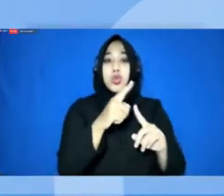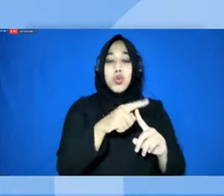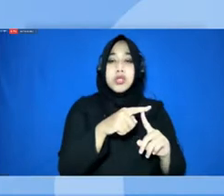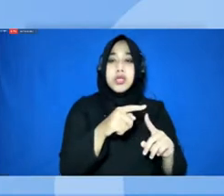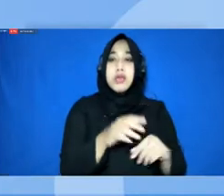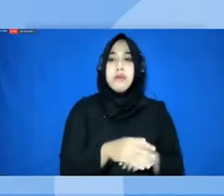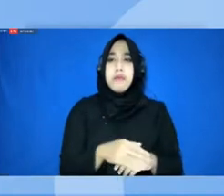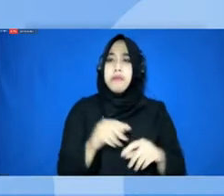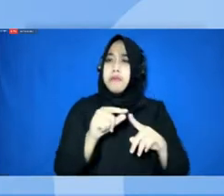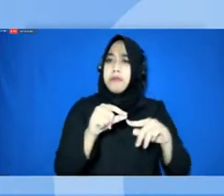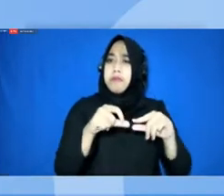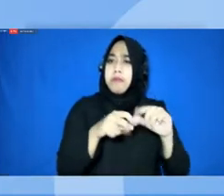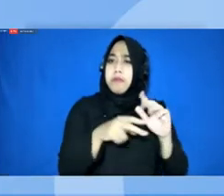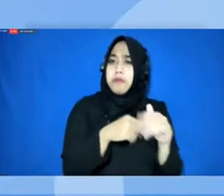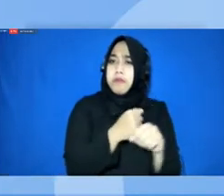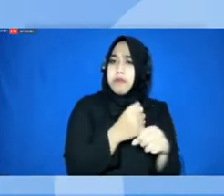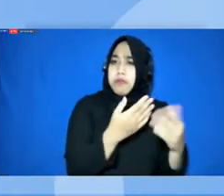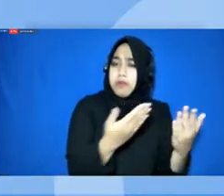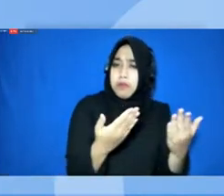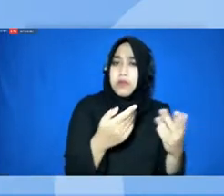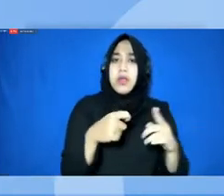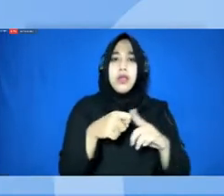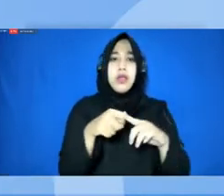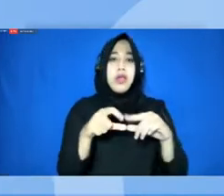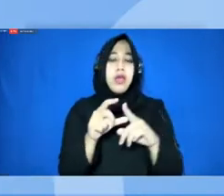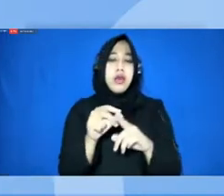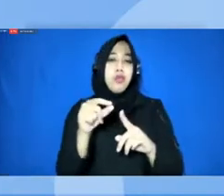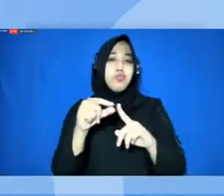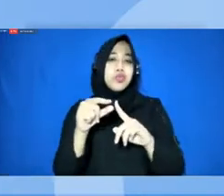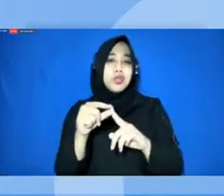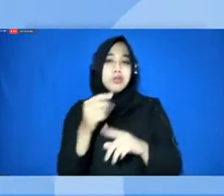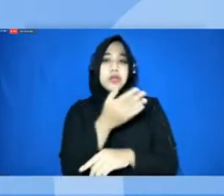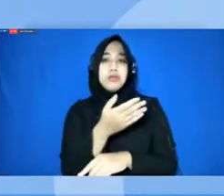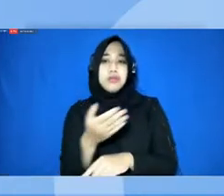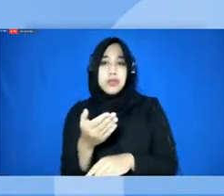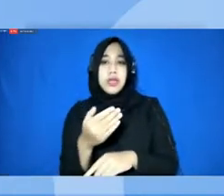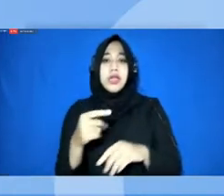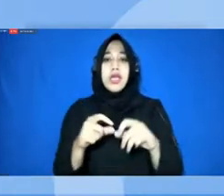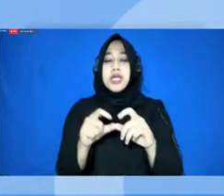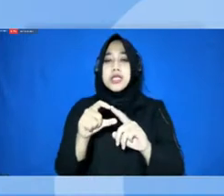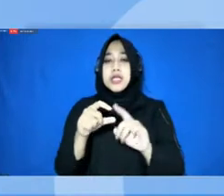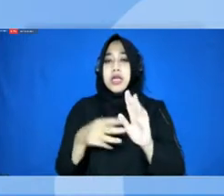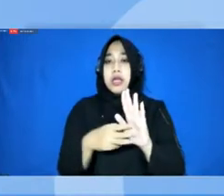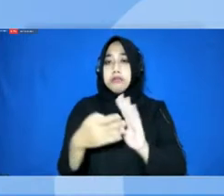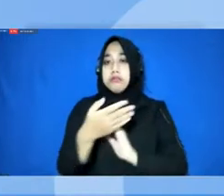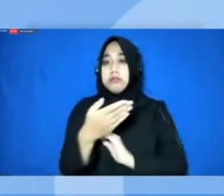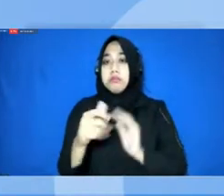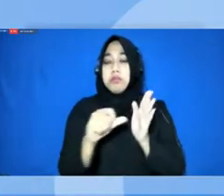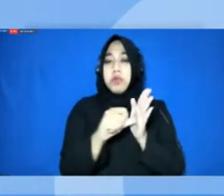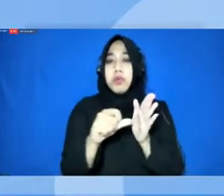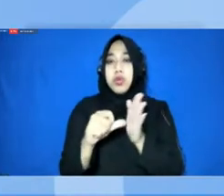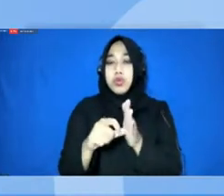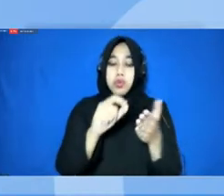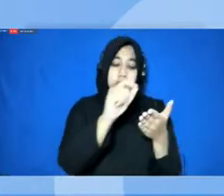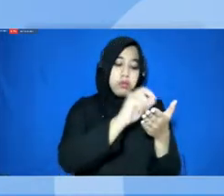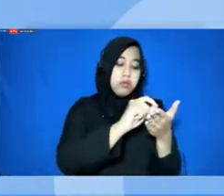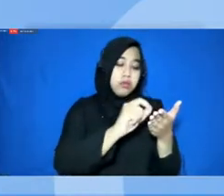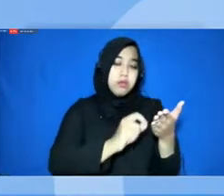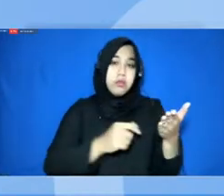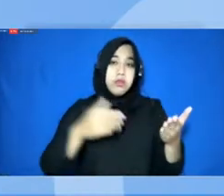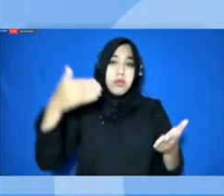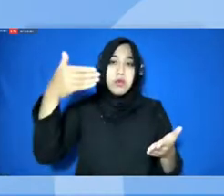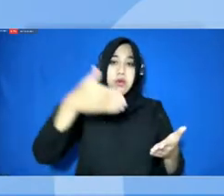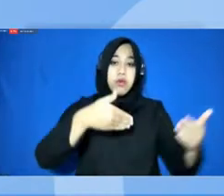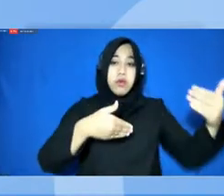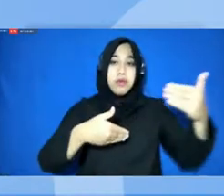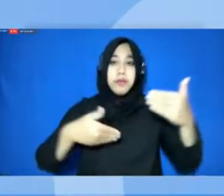nge-backing para kader-kader puskesmas dan SBM juga untuk membantu mendata atau mendatangi wilayah-wilayah